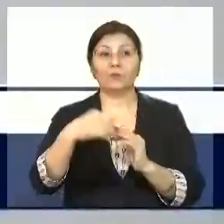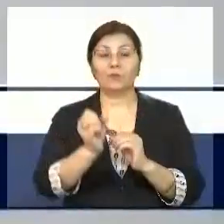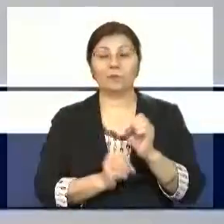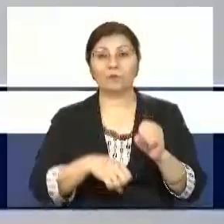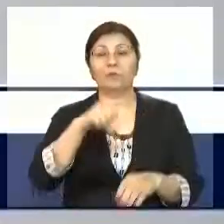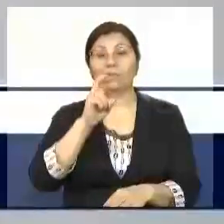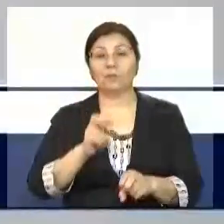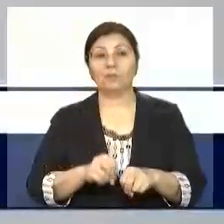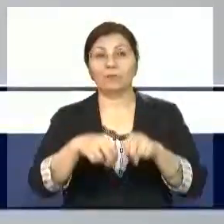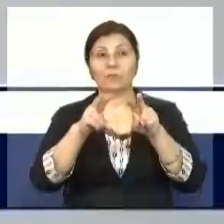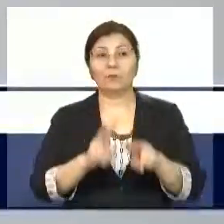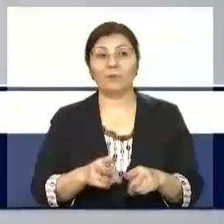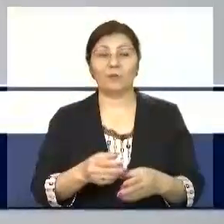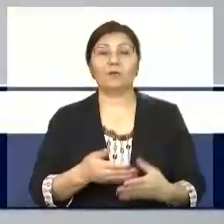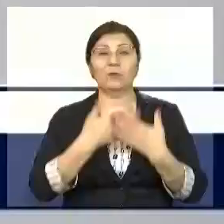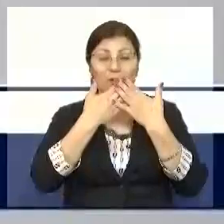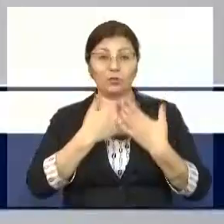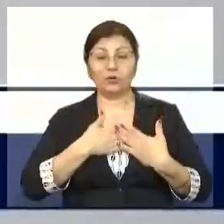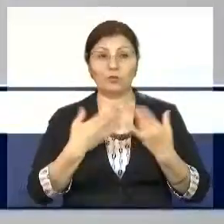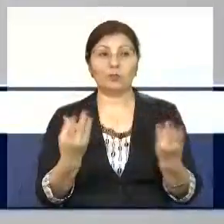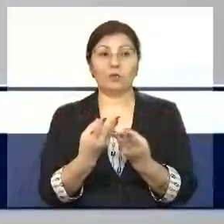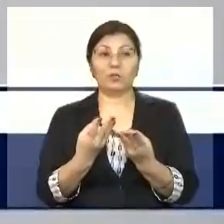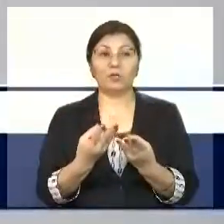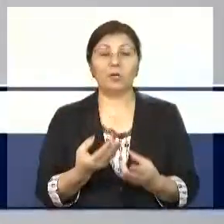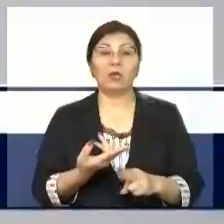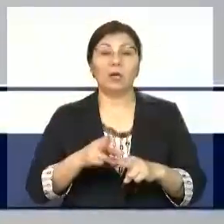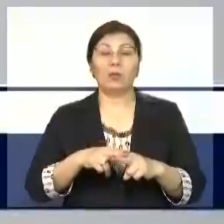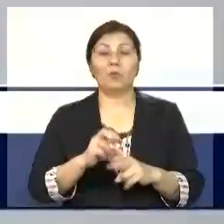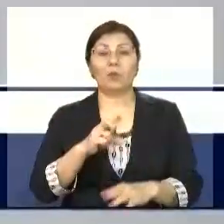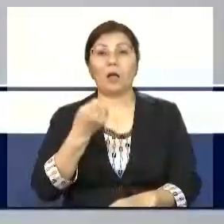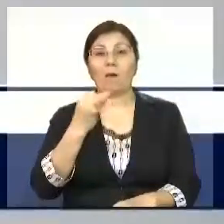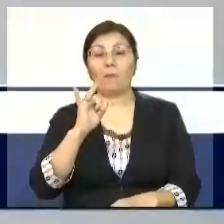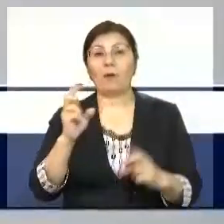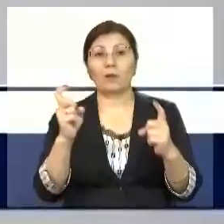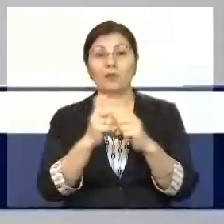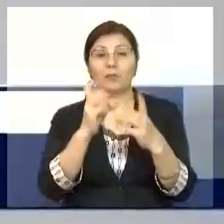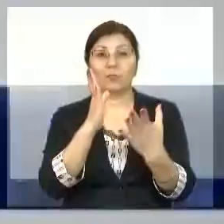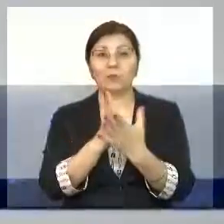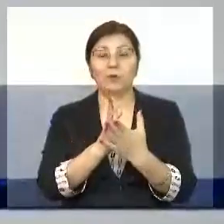мамандықты өзі махаббатпен сүю керек. Сондықтан да ұлы Абай атамыздың айтатыны бар ғой.